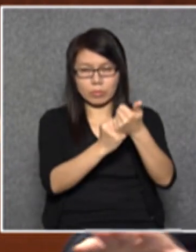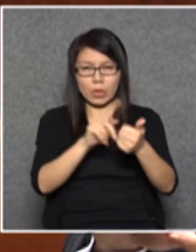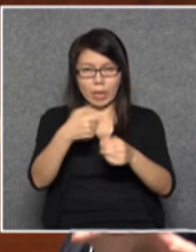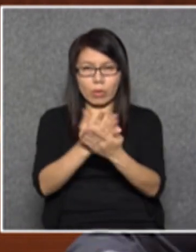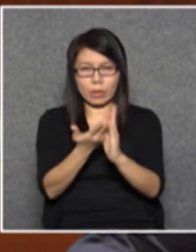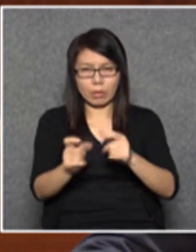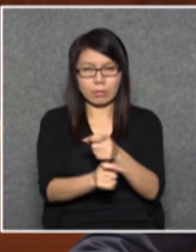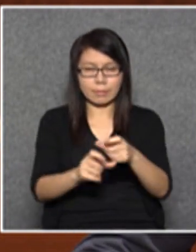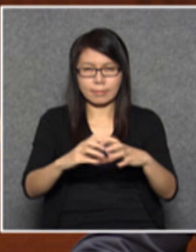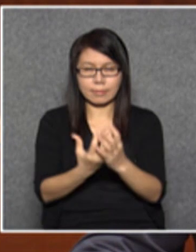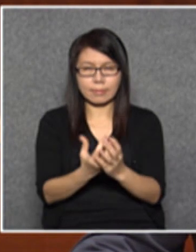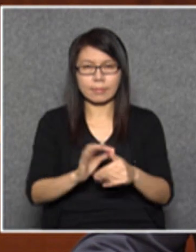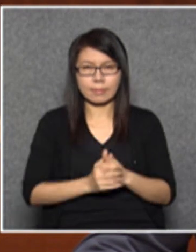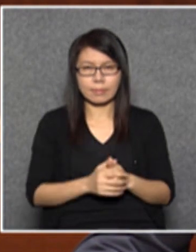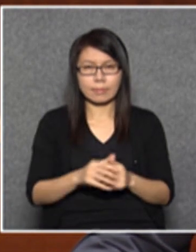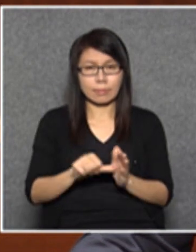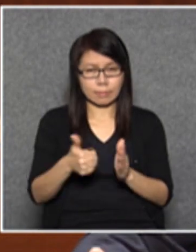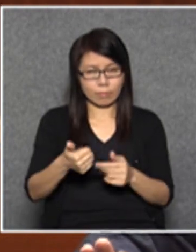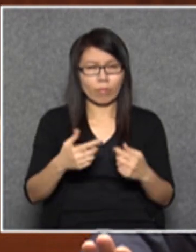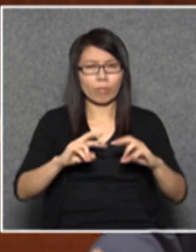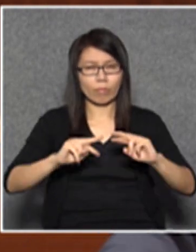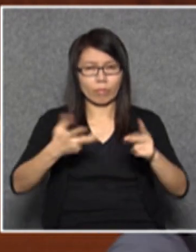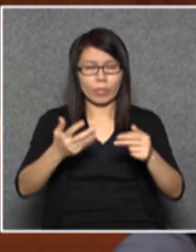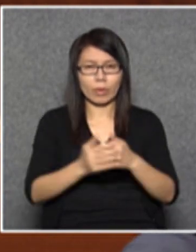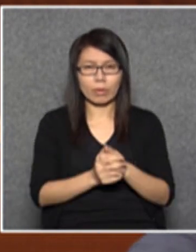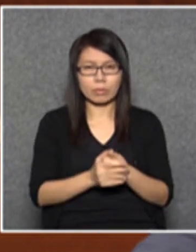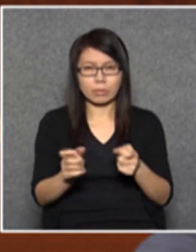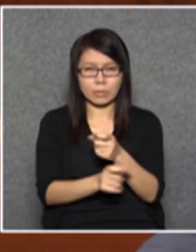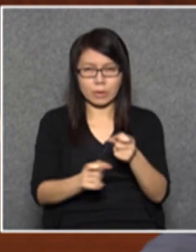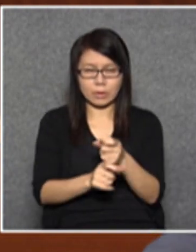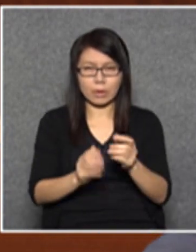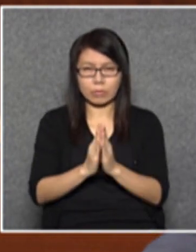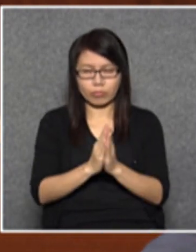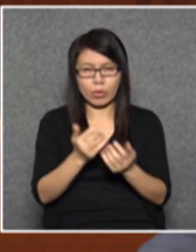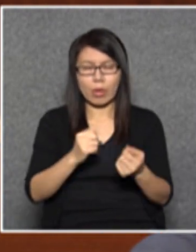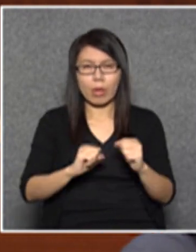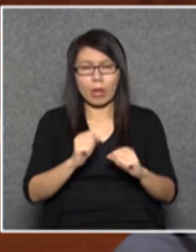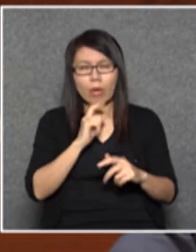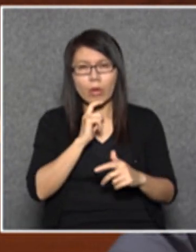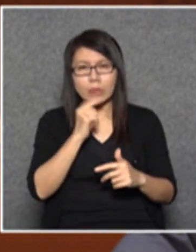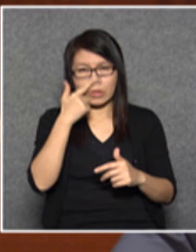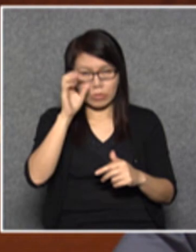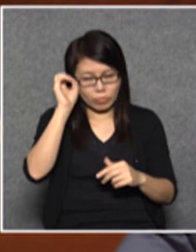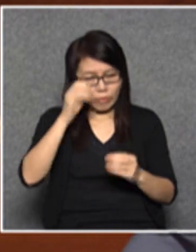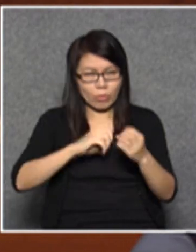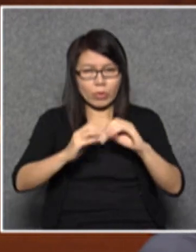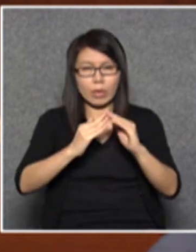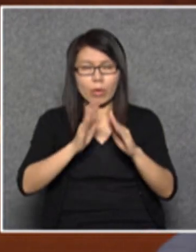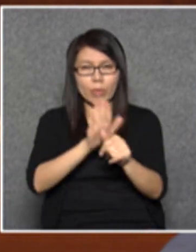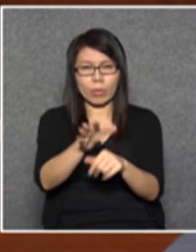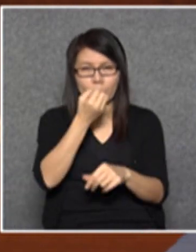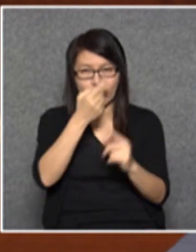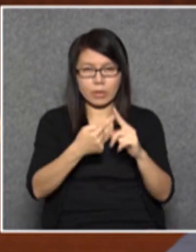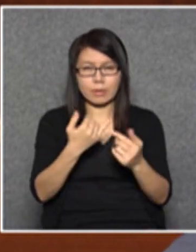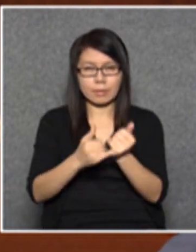濟部門嘅更好發展咁。它除了是經濟活動之外，創新及科技它可以令到香港市民的